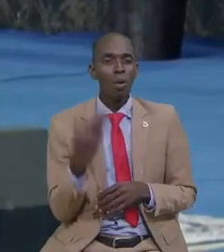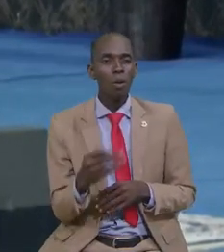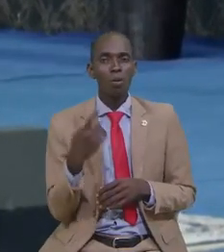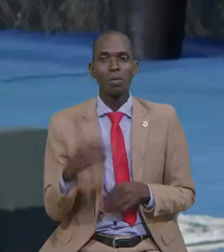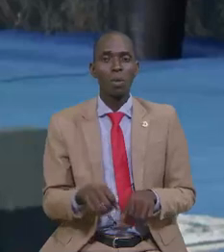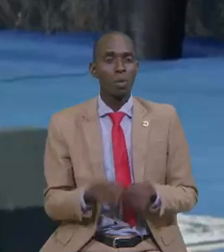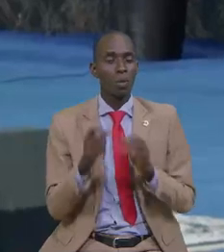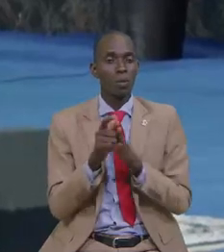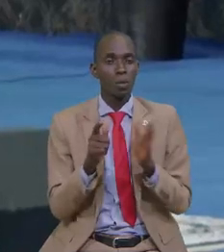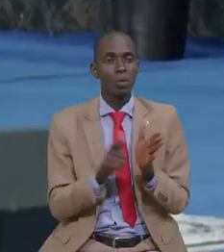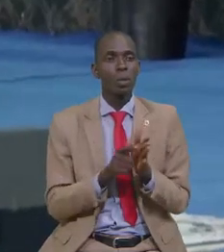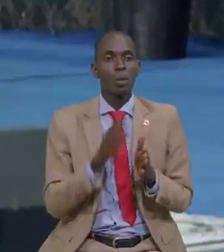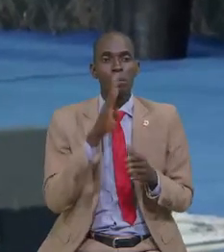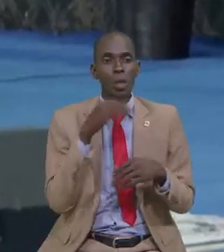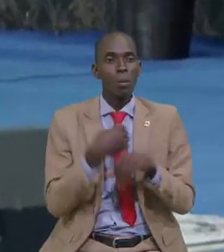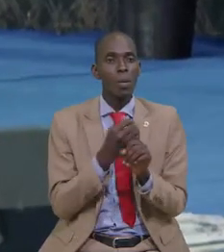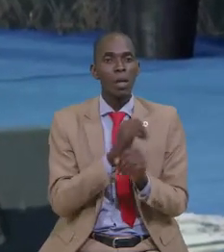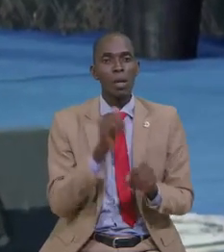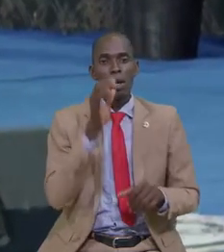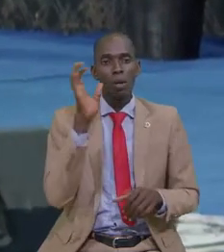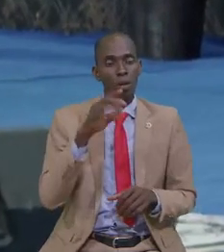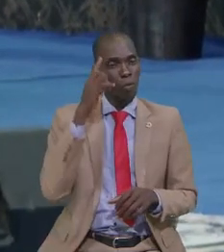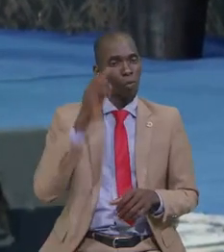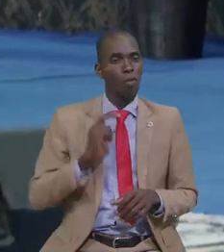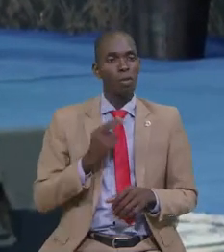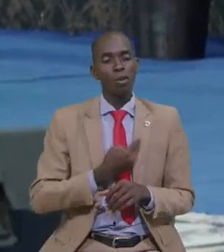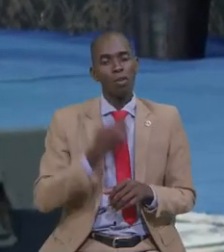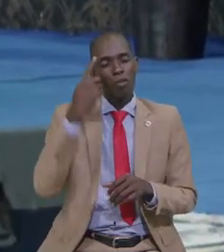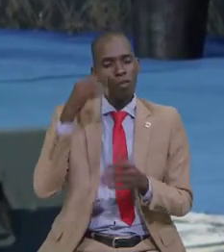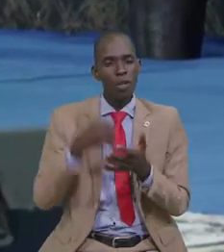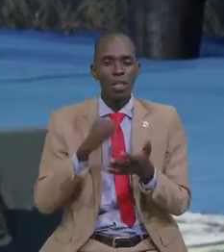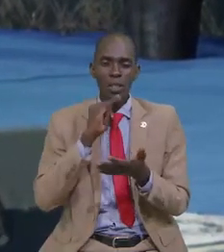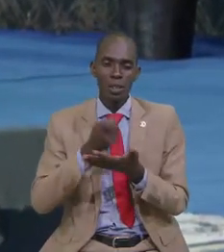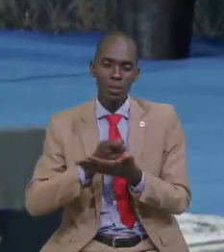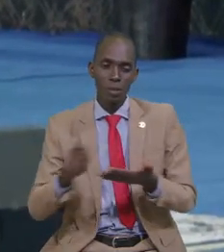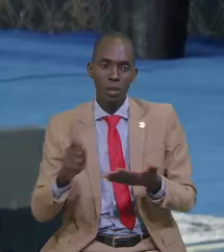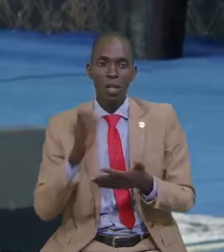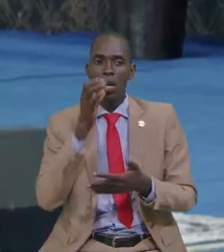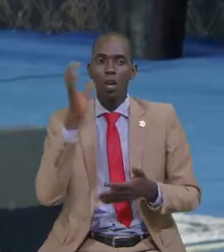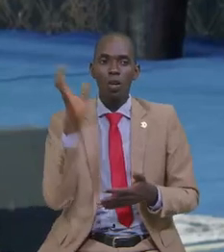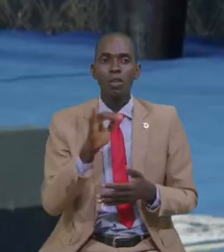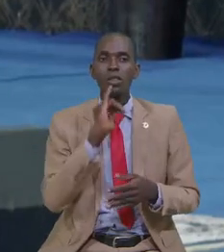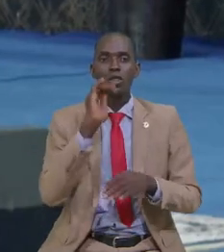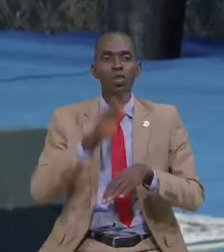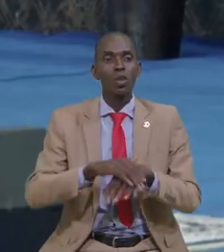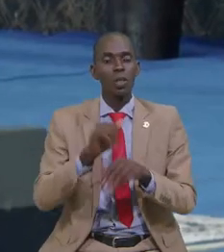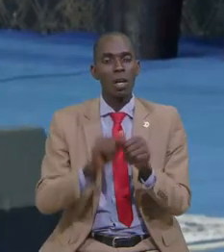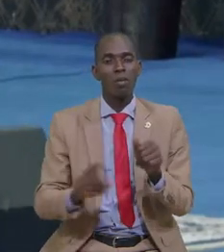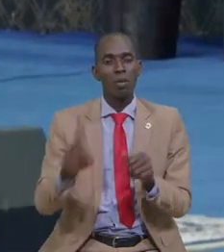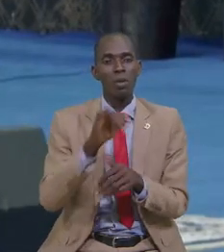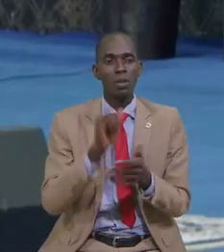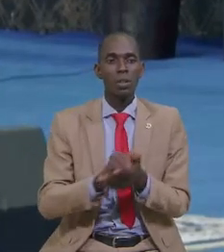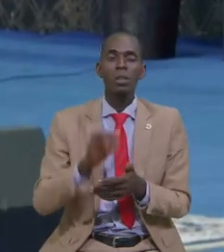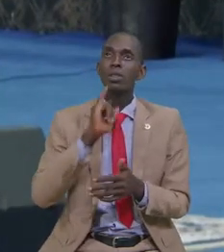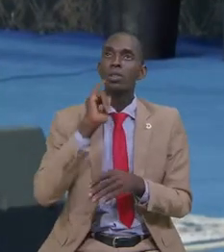la malédiction de la loi transgressée. Et c'est dit, étant devenu malédiction